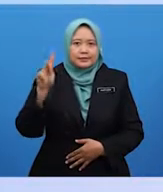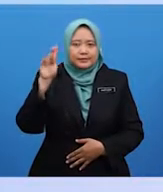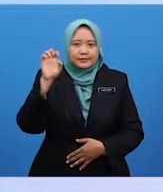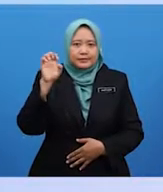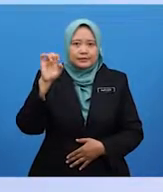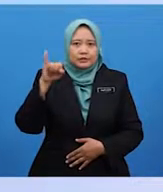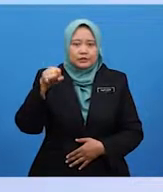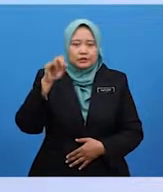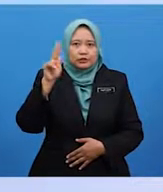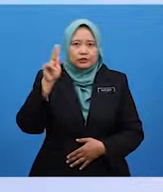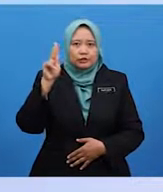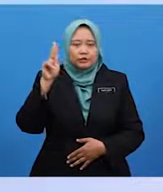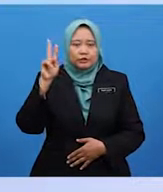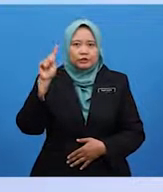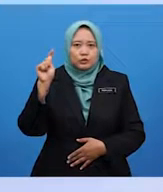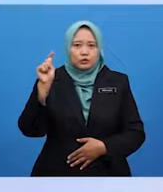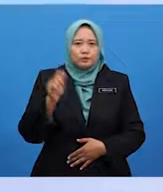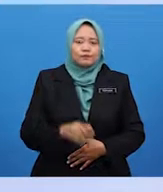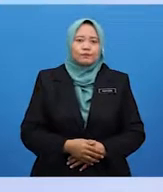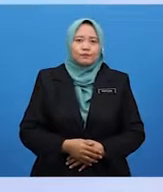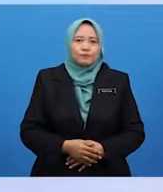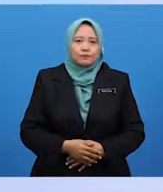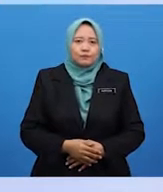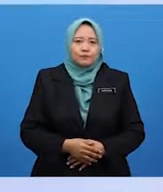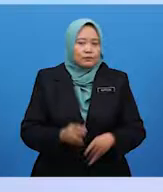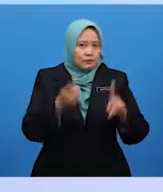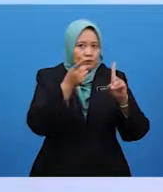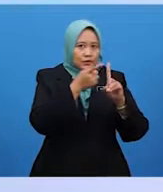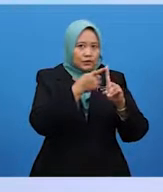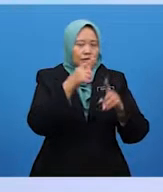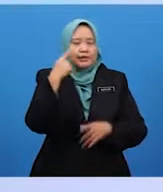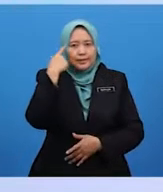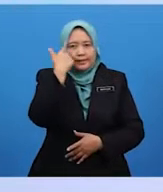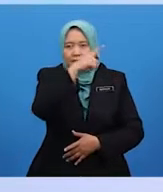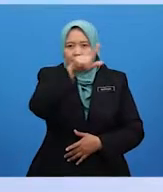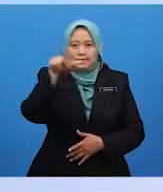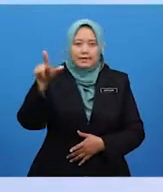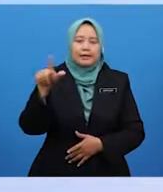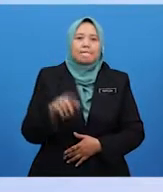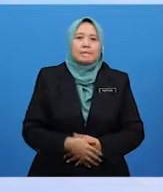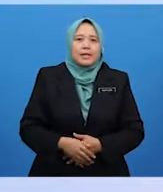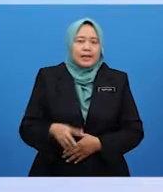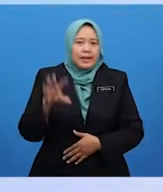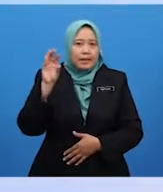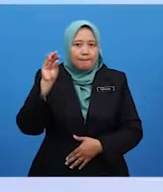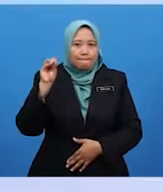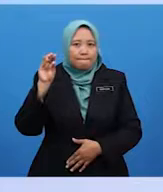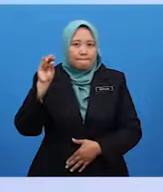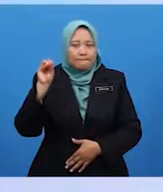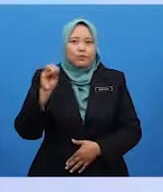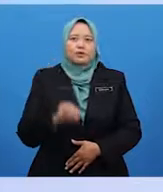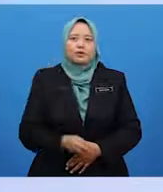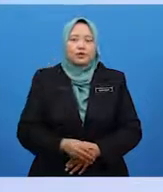landscape lembut, kriteria yang perlu diambil kira adalah yang pertama tumbuhan. Pemilihan tumbuhan dari segi